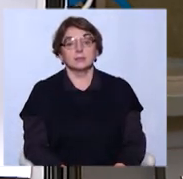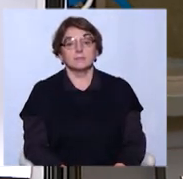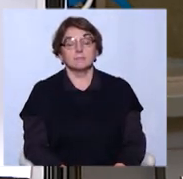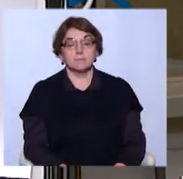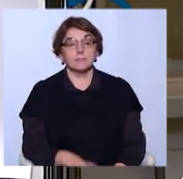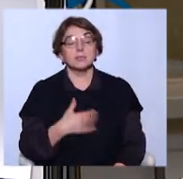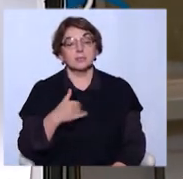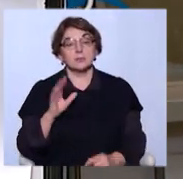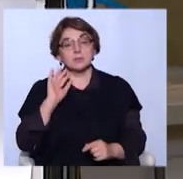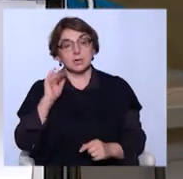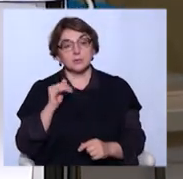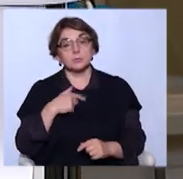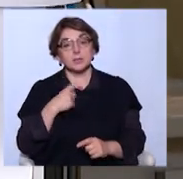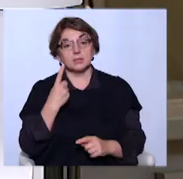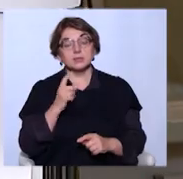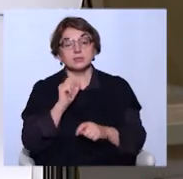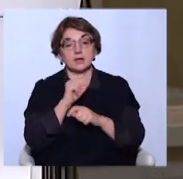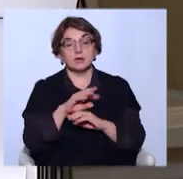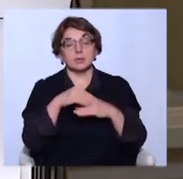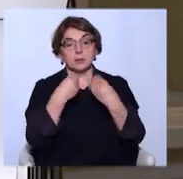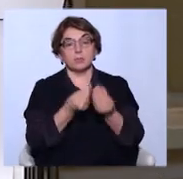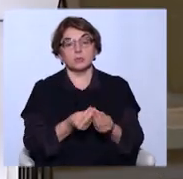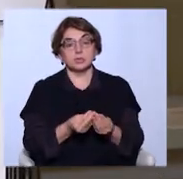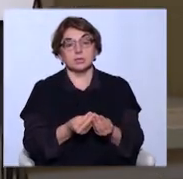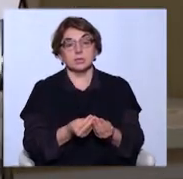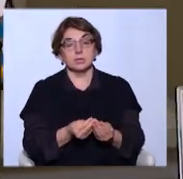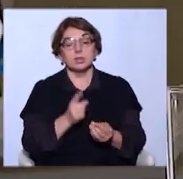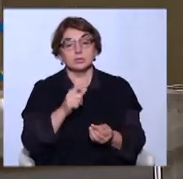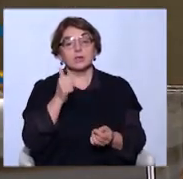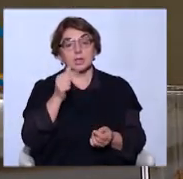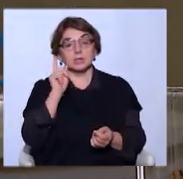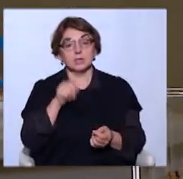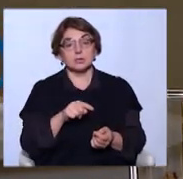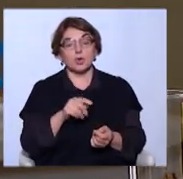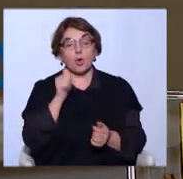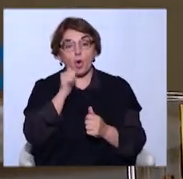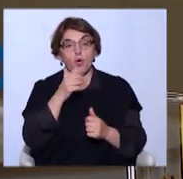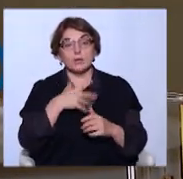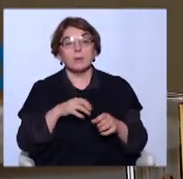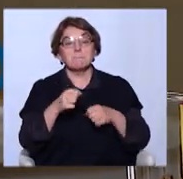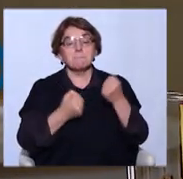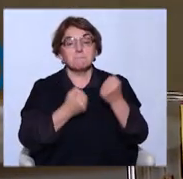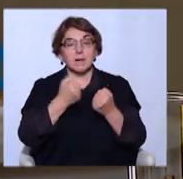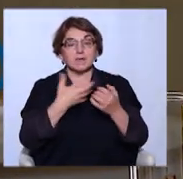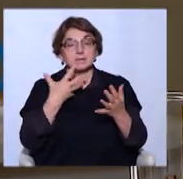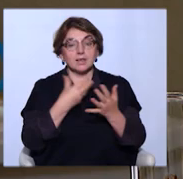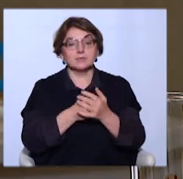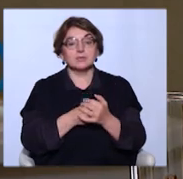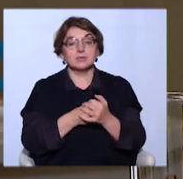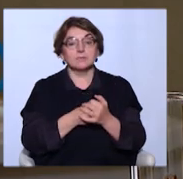და სანამ დაგემშვიდობებოდე, მინდა ერთი დავალება მოგცე. თქვენ კარგად იცით, რომ ყველა მანქანას, ავტომობილს აქვს